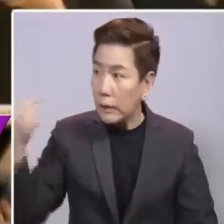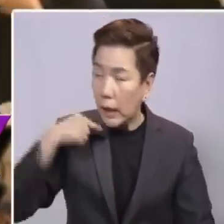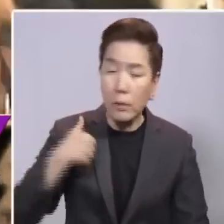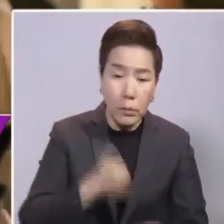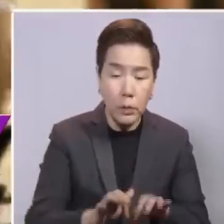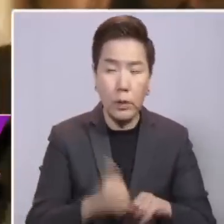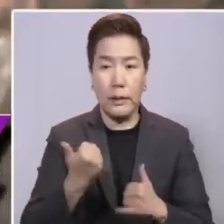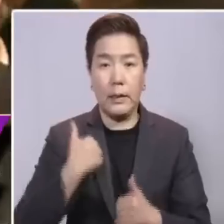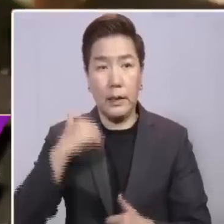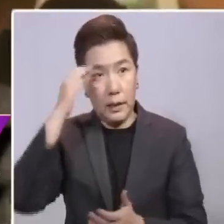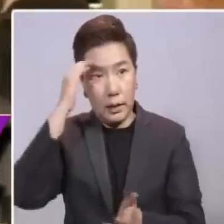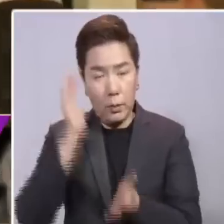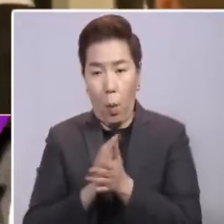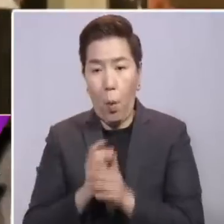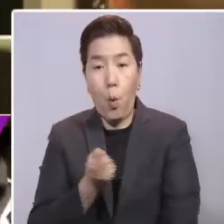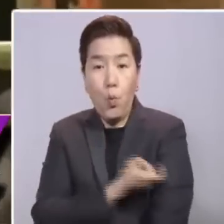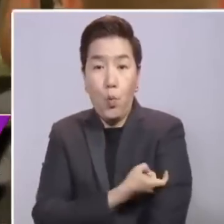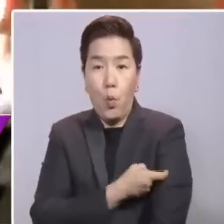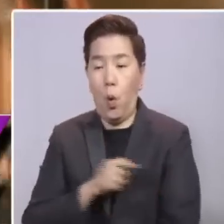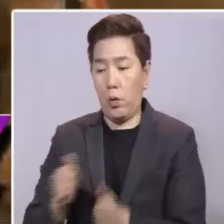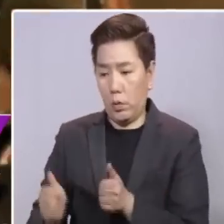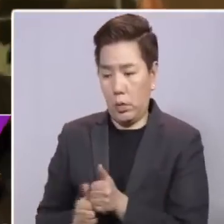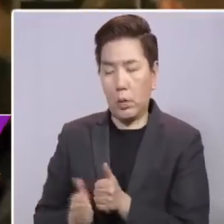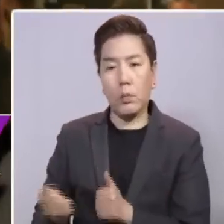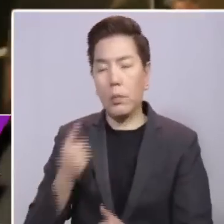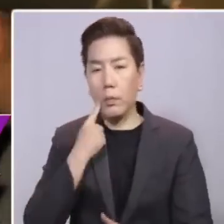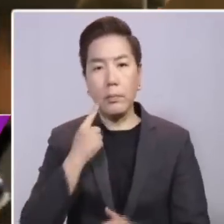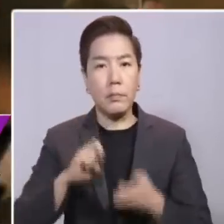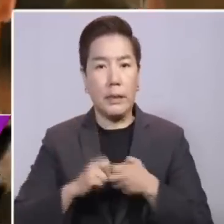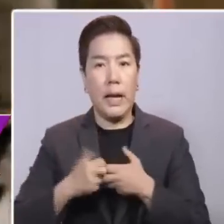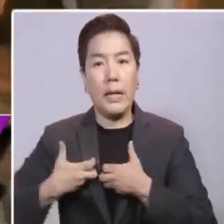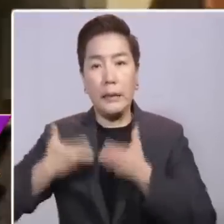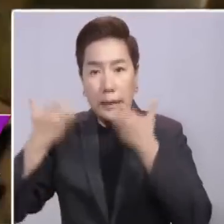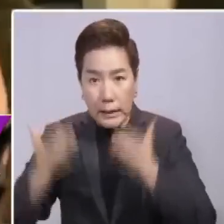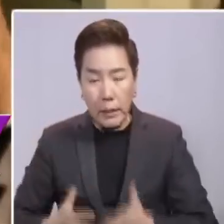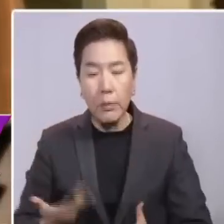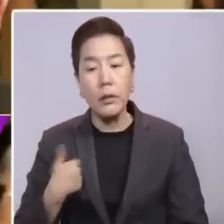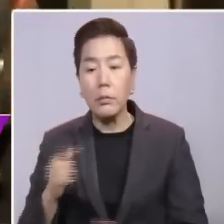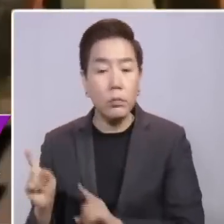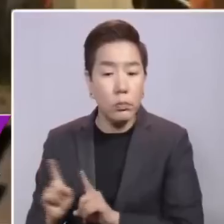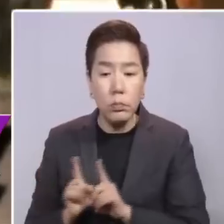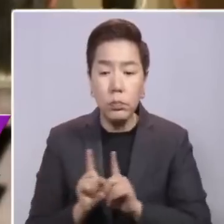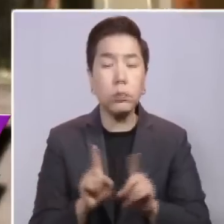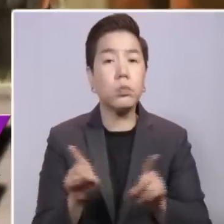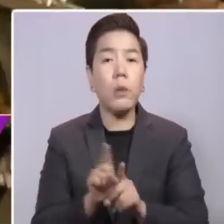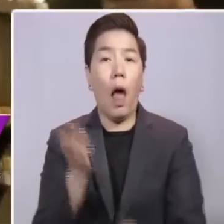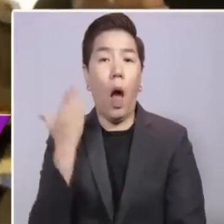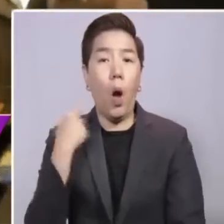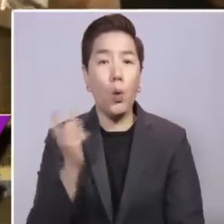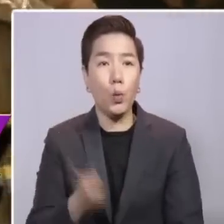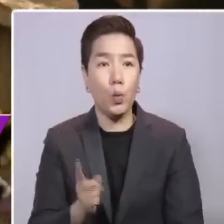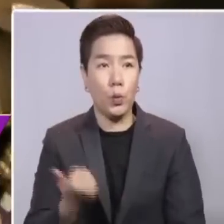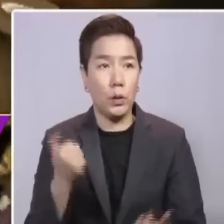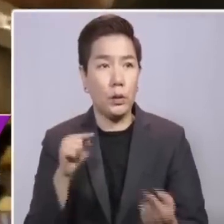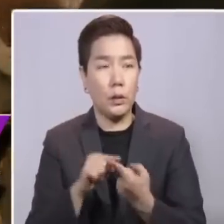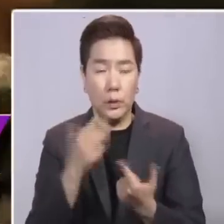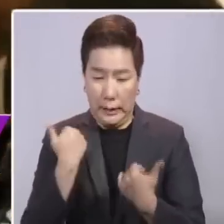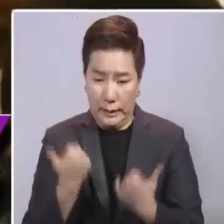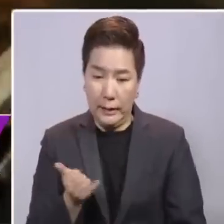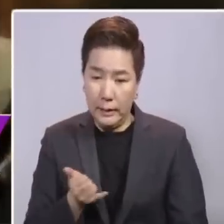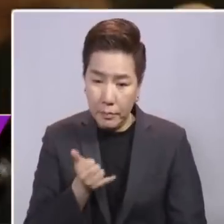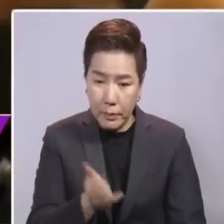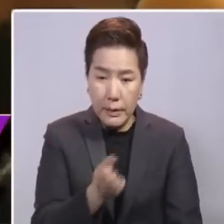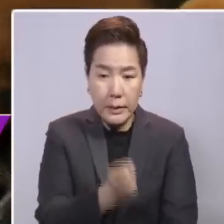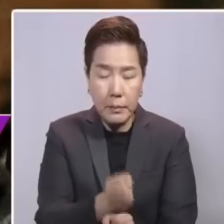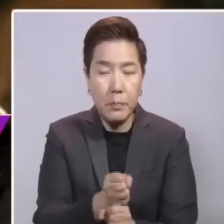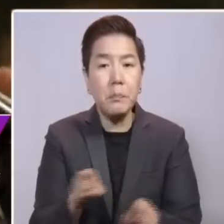สารวัตรปฐมพงศ์ก็บอกเช่นเดียวกันนะครับว่าก็ไม่ได้หนักใจวันนี้ก็มารายงานตัวเหมือนกันนะครับวันดังกล่าวก็มาทำงานมาปฏิบัติหน้